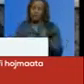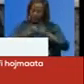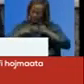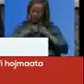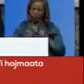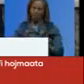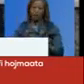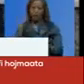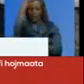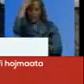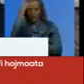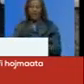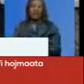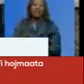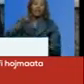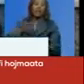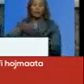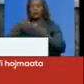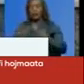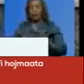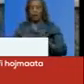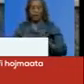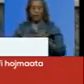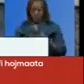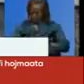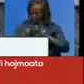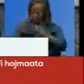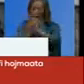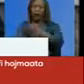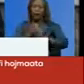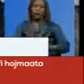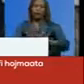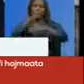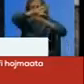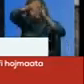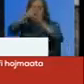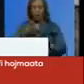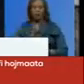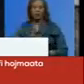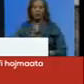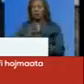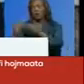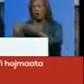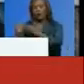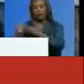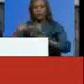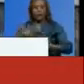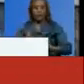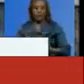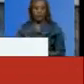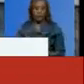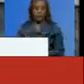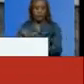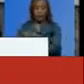ጠንካራ የመንግስት ተነሳሽነትም አለ። ጠንካራ ሀገር ለመገንባት ሁላችንም ኃላፊነት አለብን።